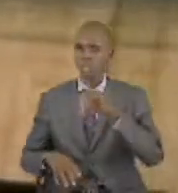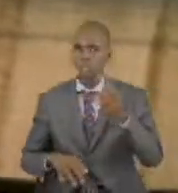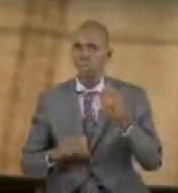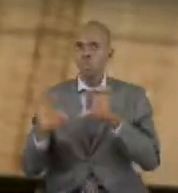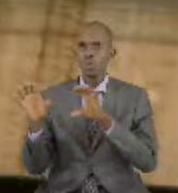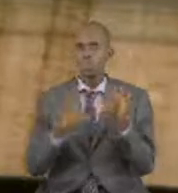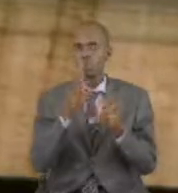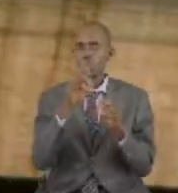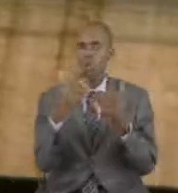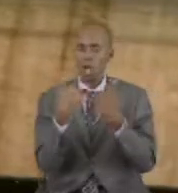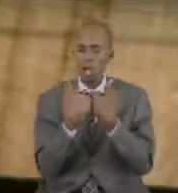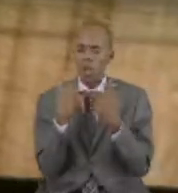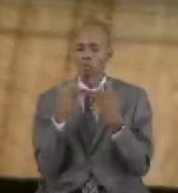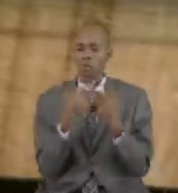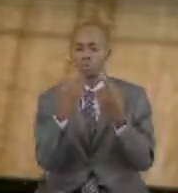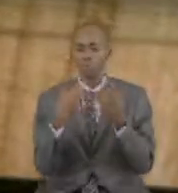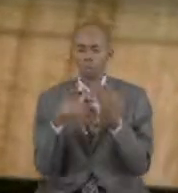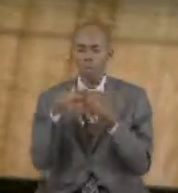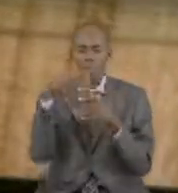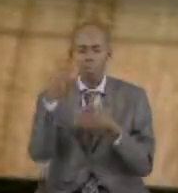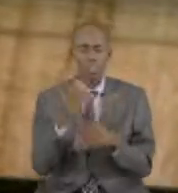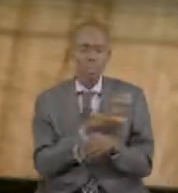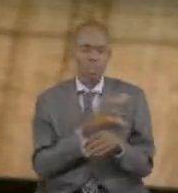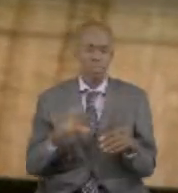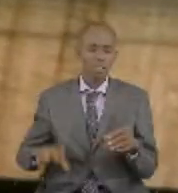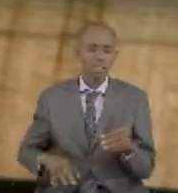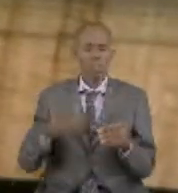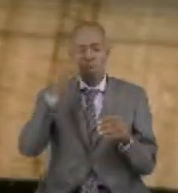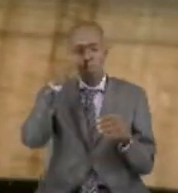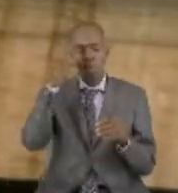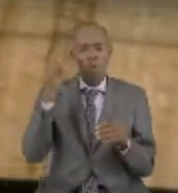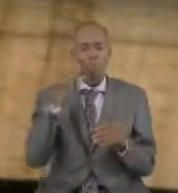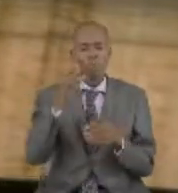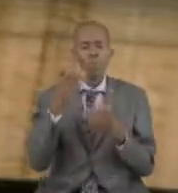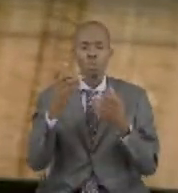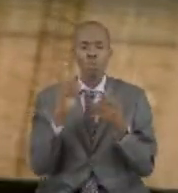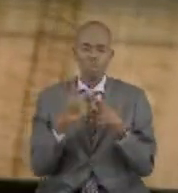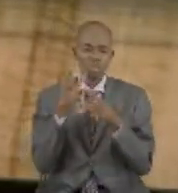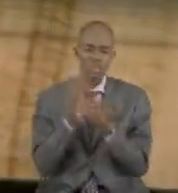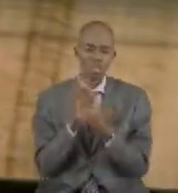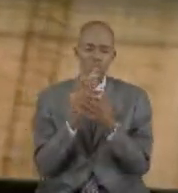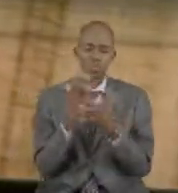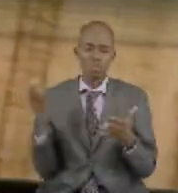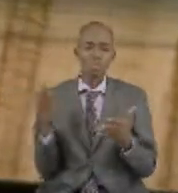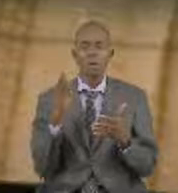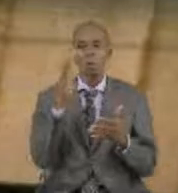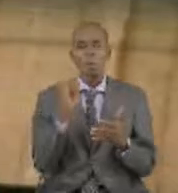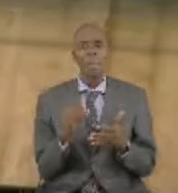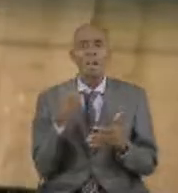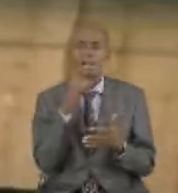tu dois venir sortir de Christ? Parce que tu veux gagner quelque chose par le